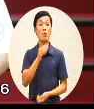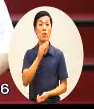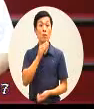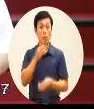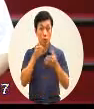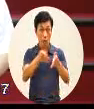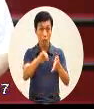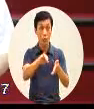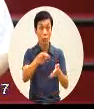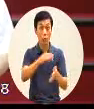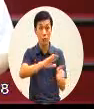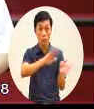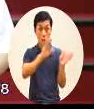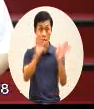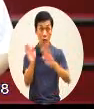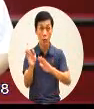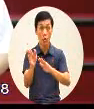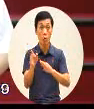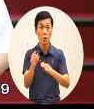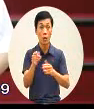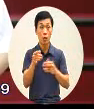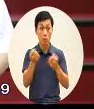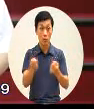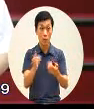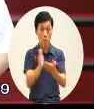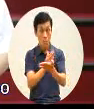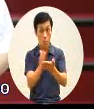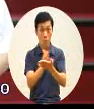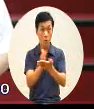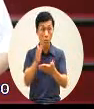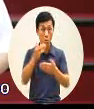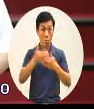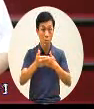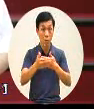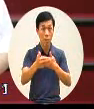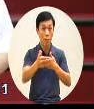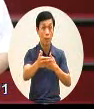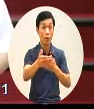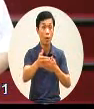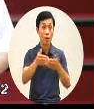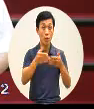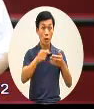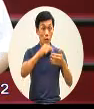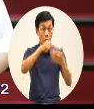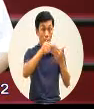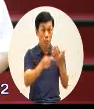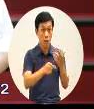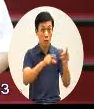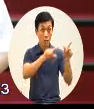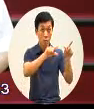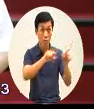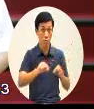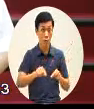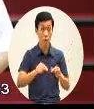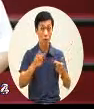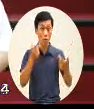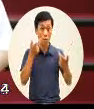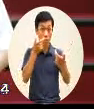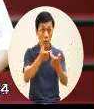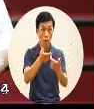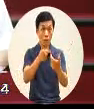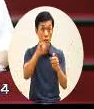个部分呢哈，在我们的评审的过程之中哈，啊，面对的法条了哈，大家一个释法的解释